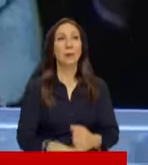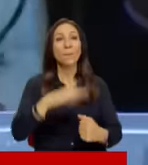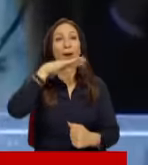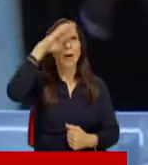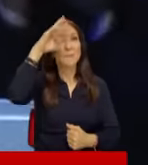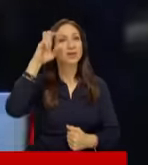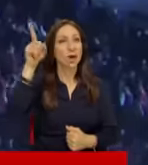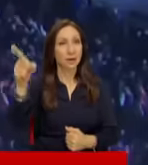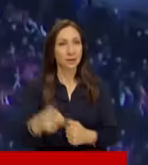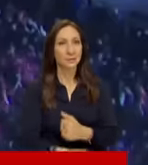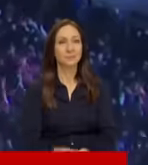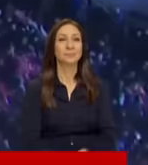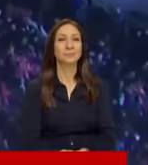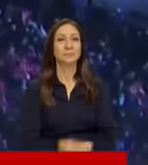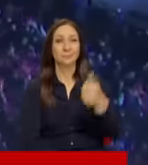Bayrampaşa,